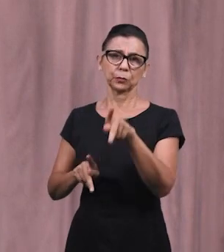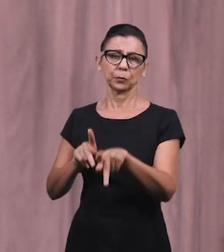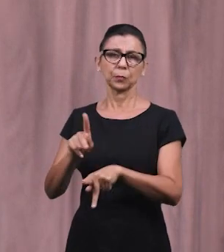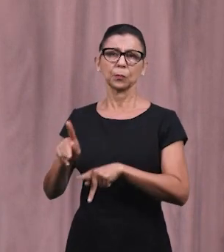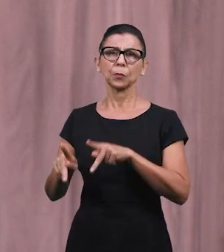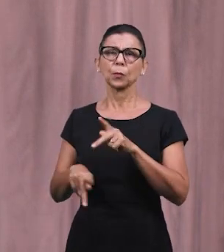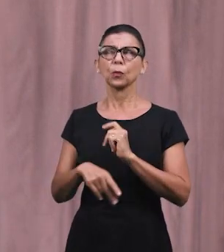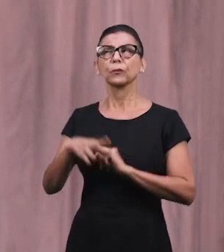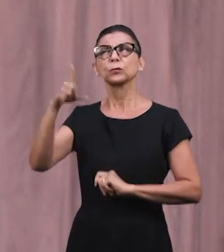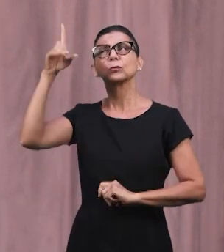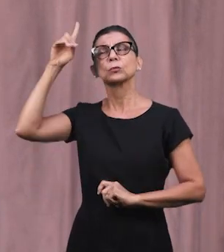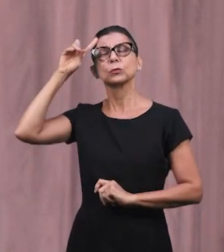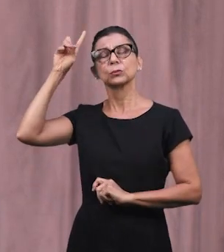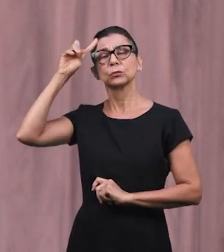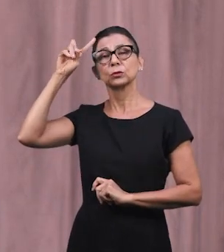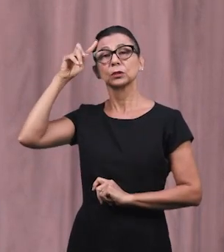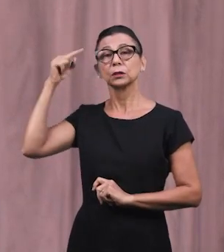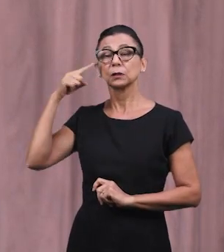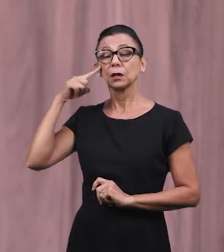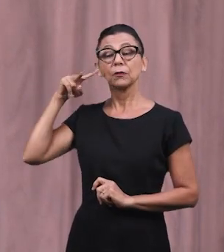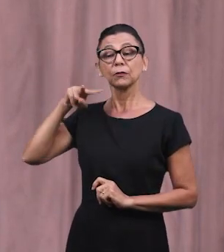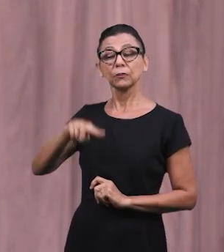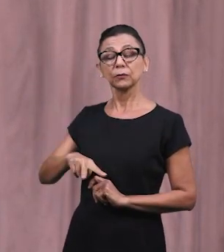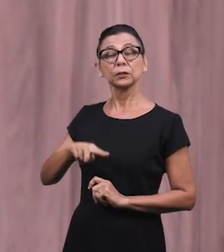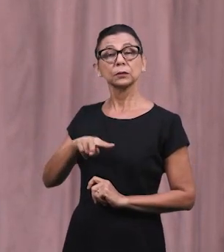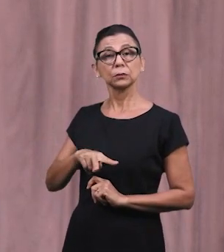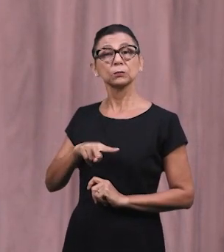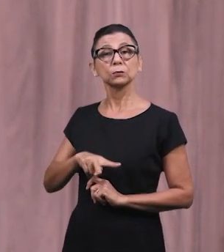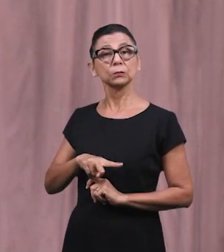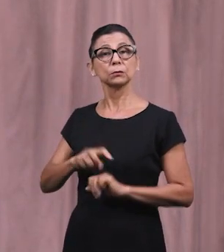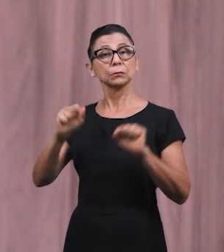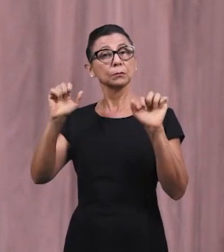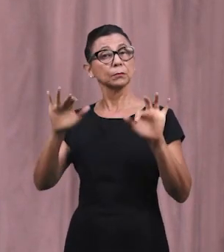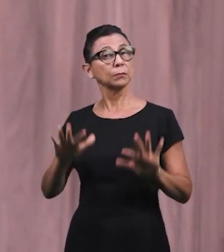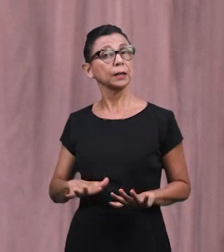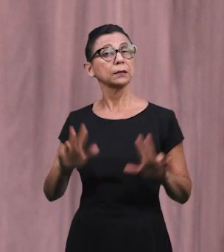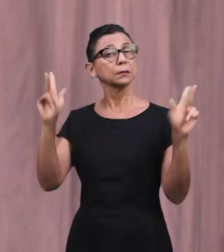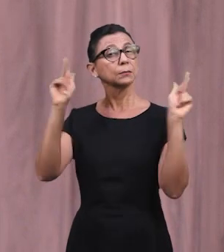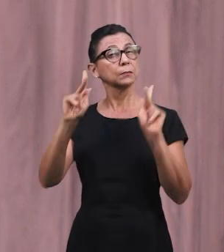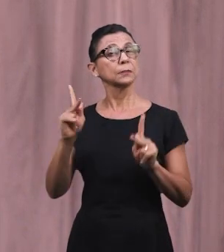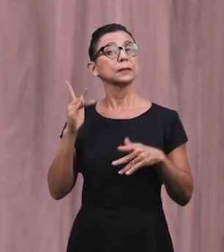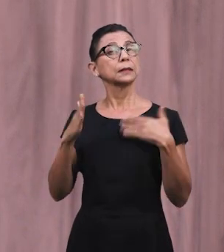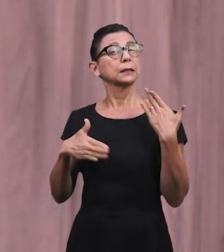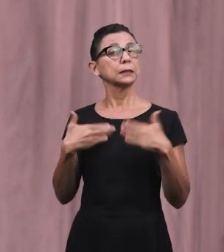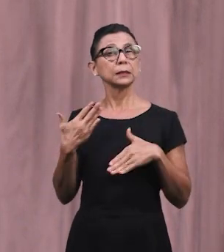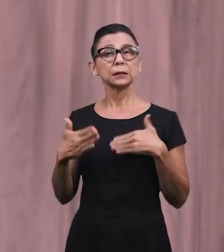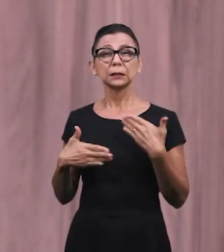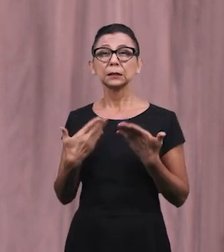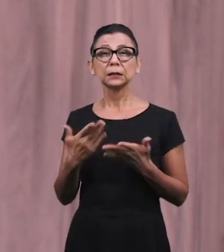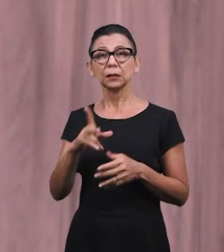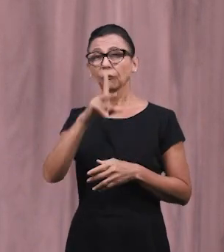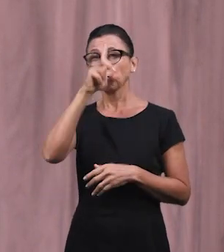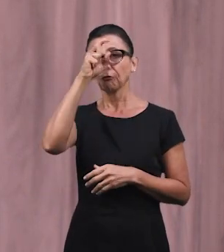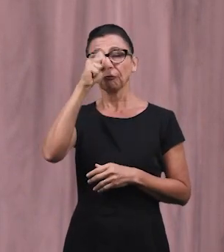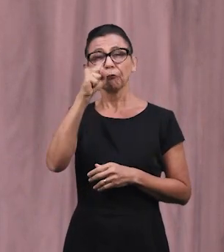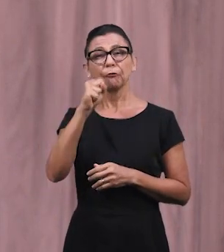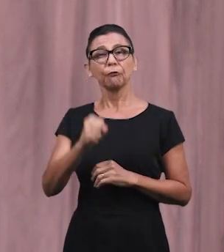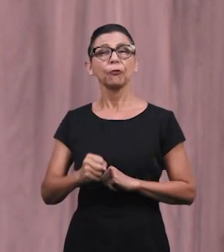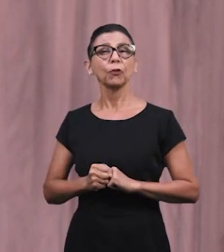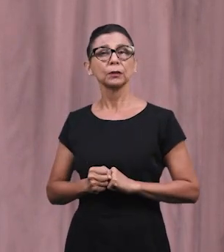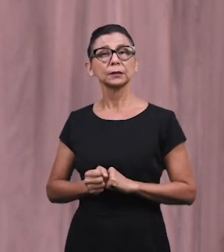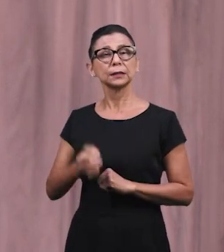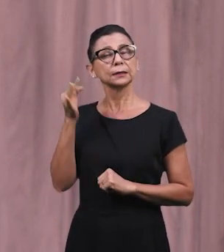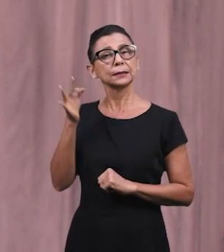народе. Народ Твой с каждым днем может видеть Тебе, Господь, благословение Твое, мир, радость, поддержку